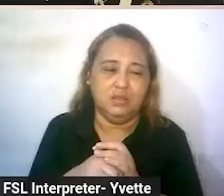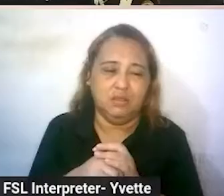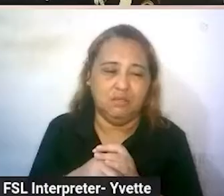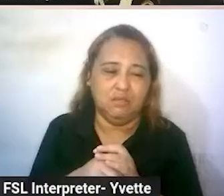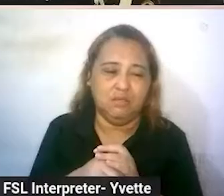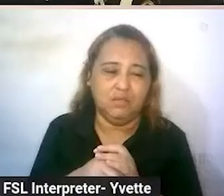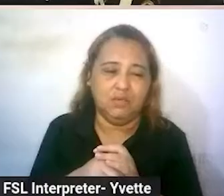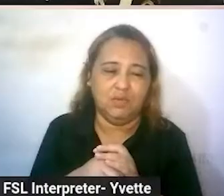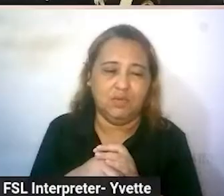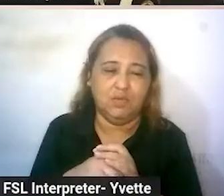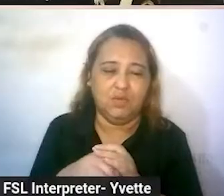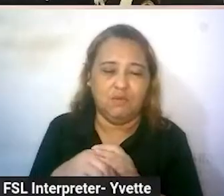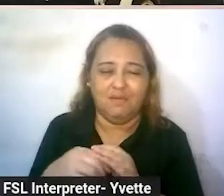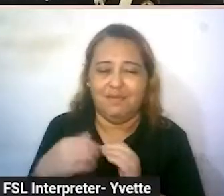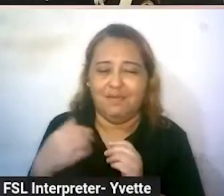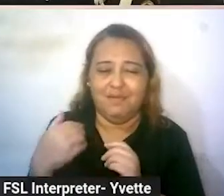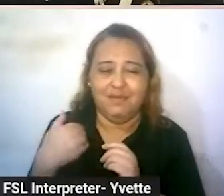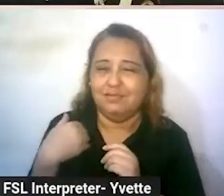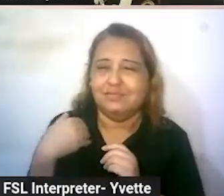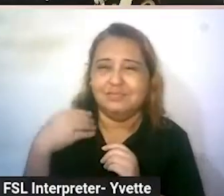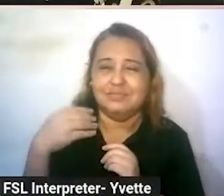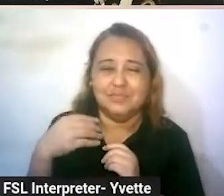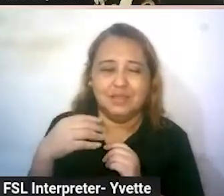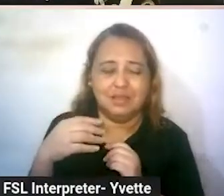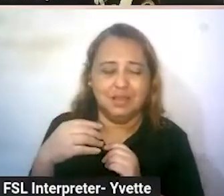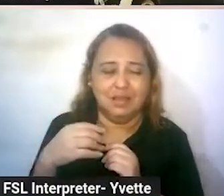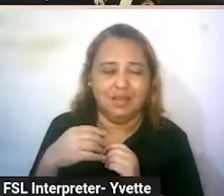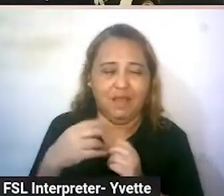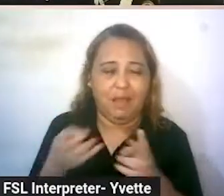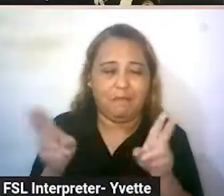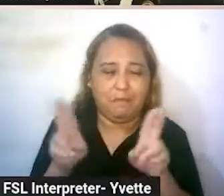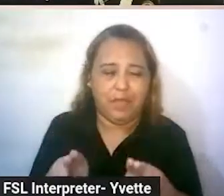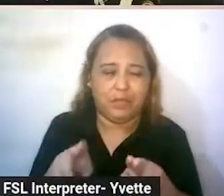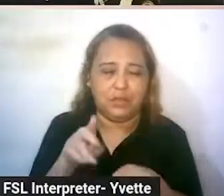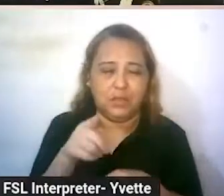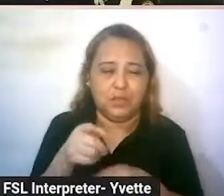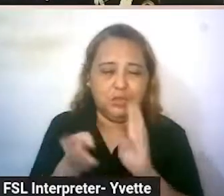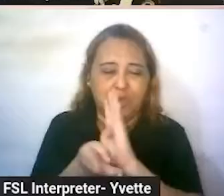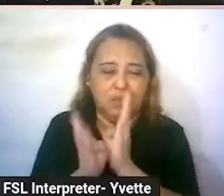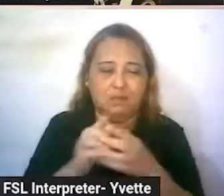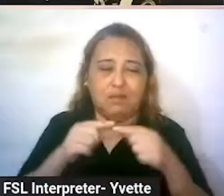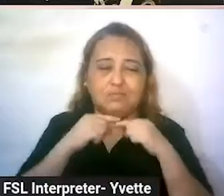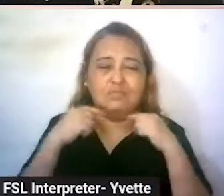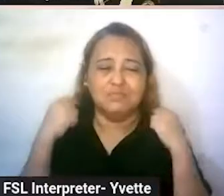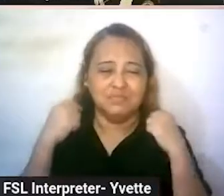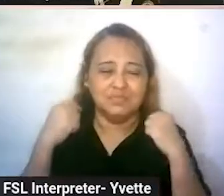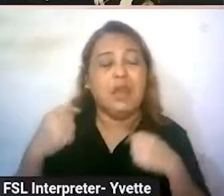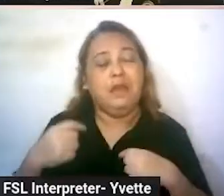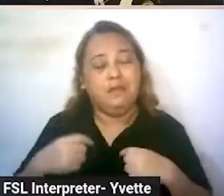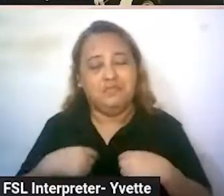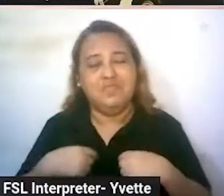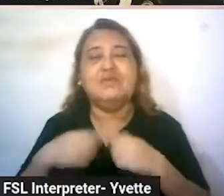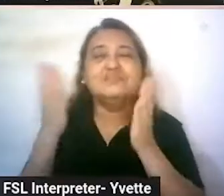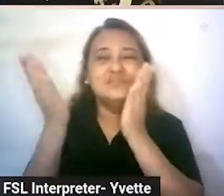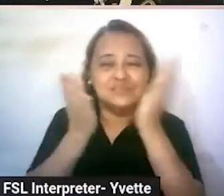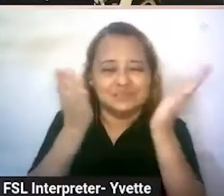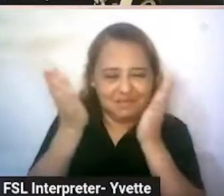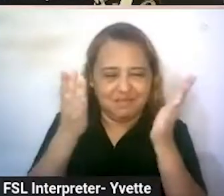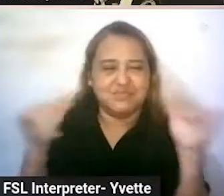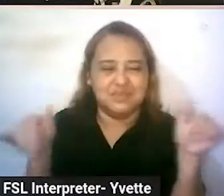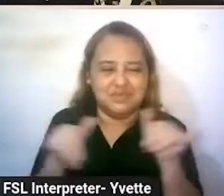hindi mo nakuha yung dream mo na maging pare? Pero naisip mo ba na ay nakakapagsilbi pa rin ako sa ating Panginoon?